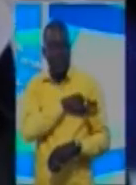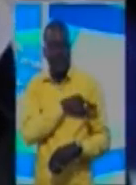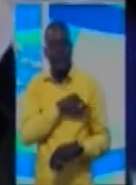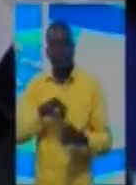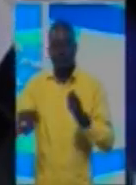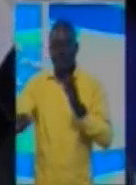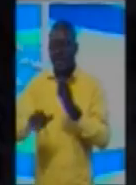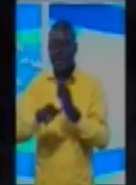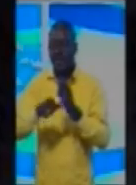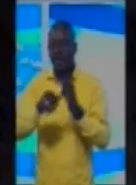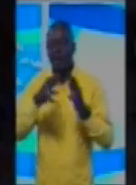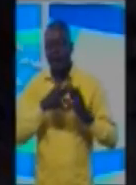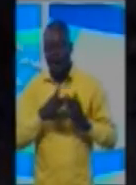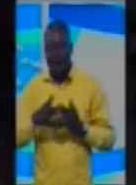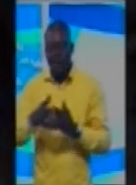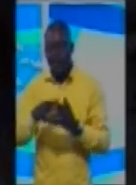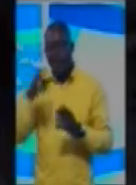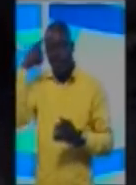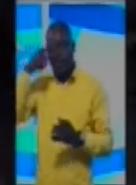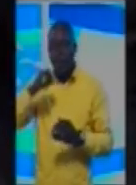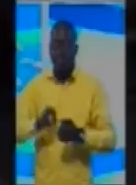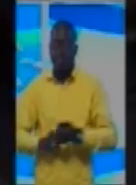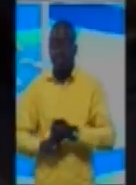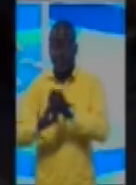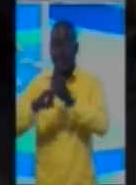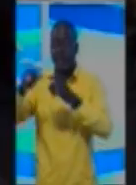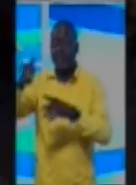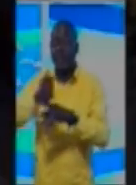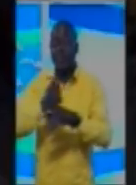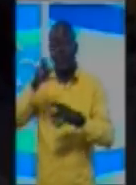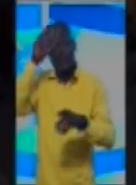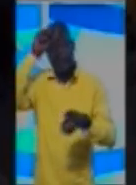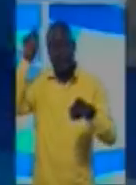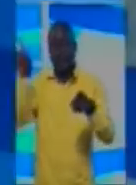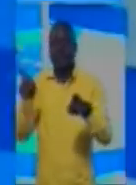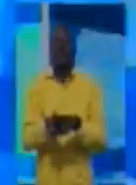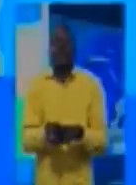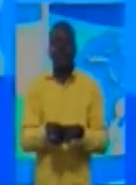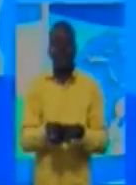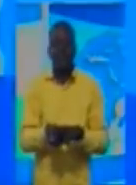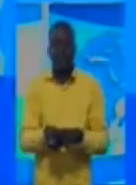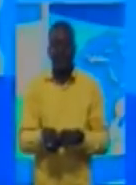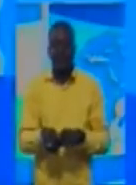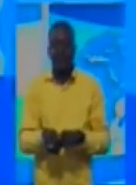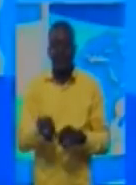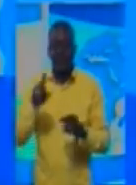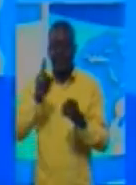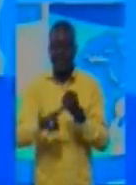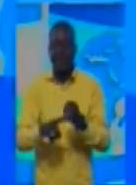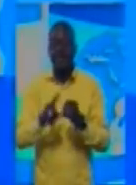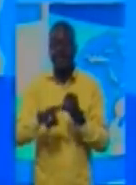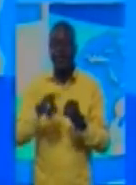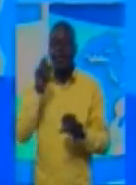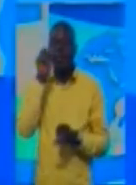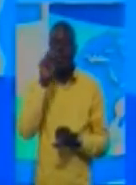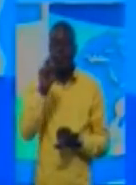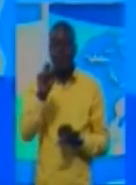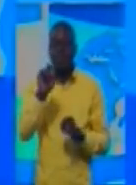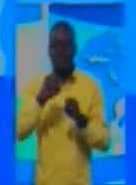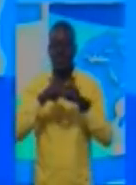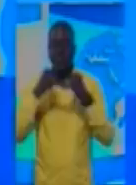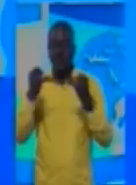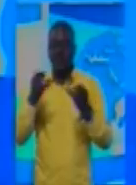vice-président des États-Unis pour protéger les affaires de son fils Hunter. Dernier point de ce journal,